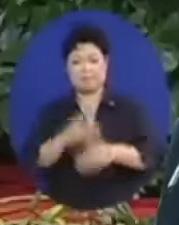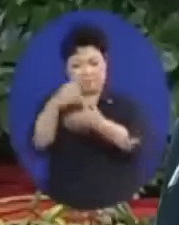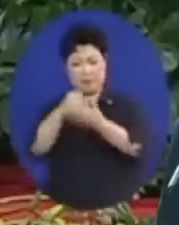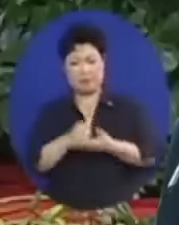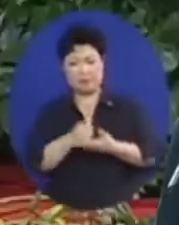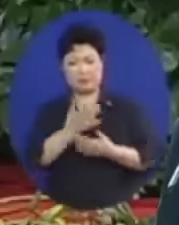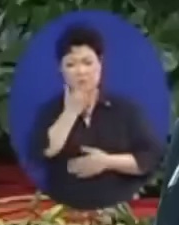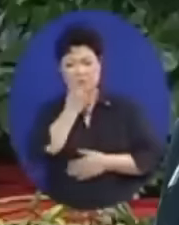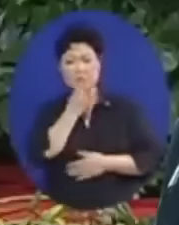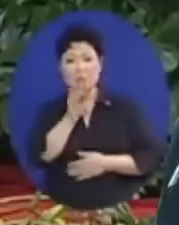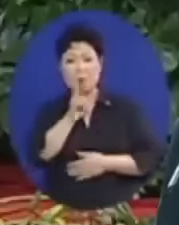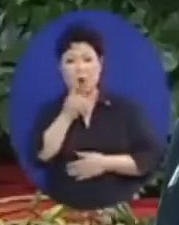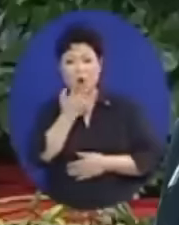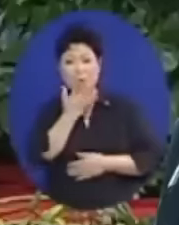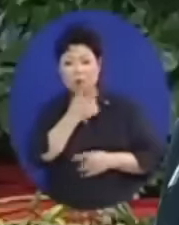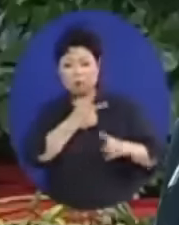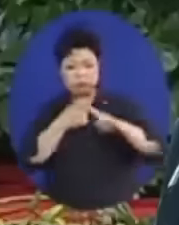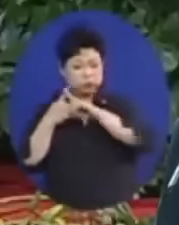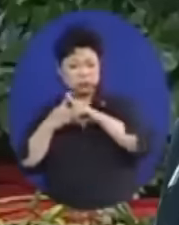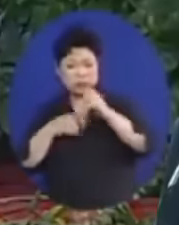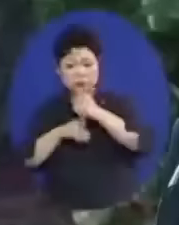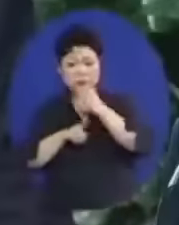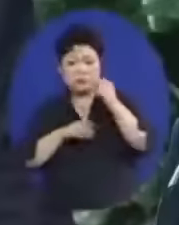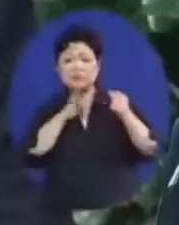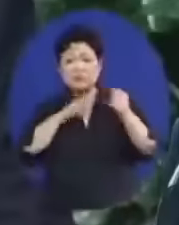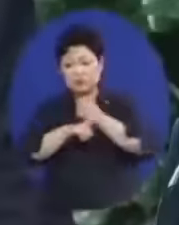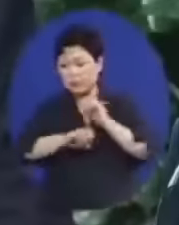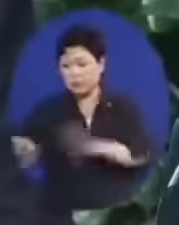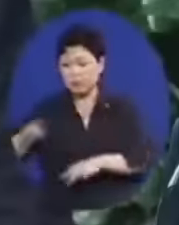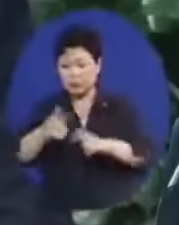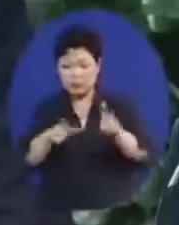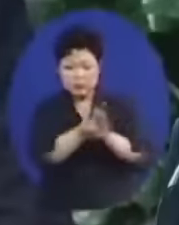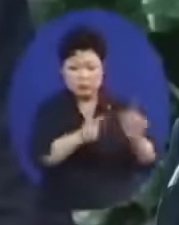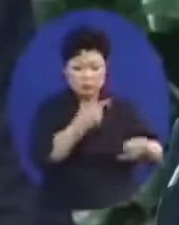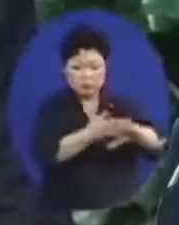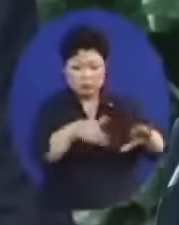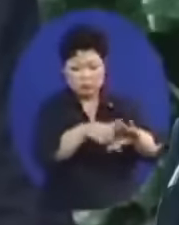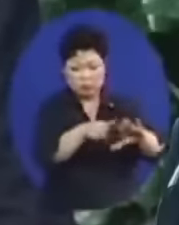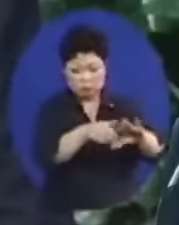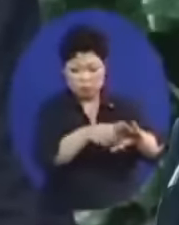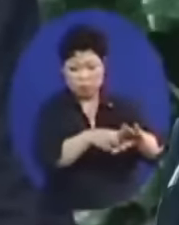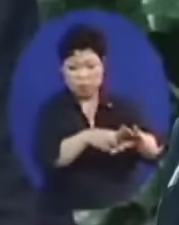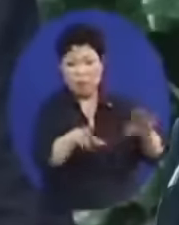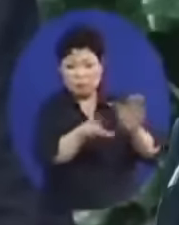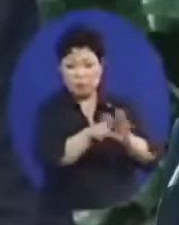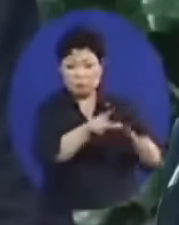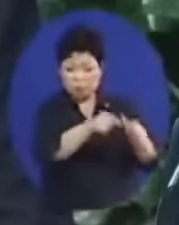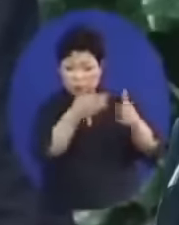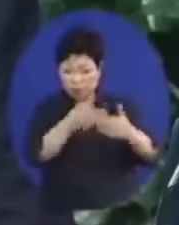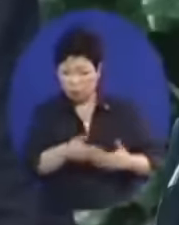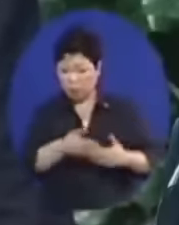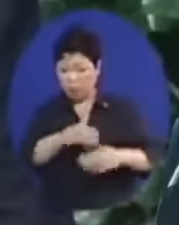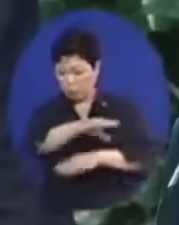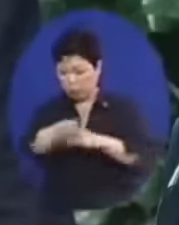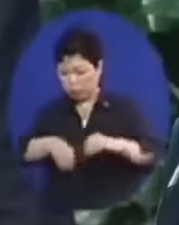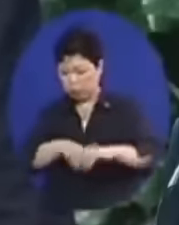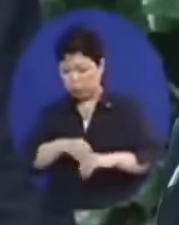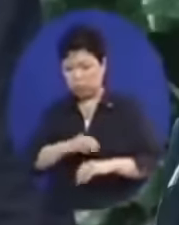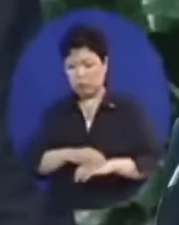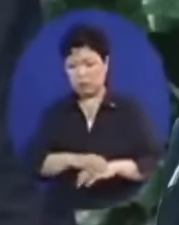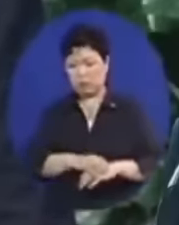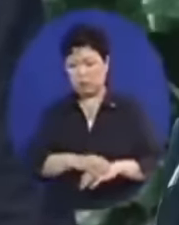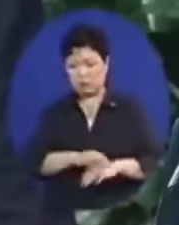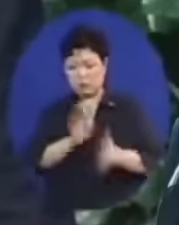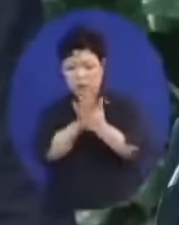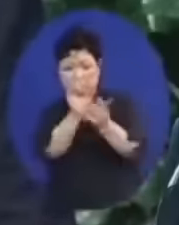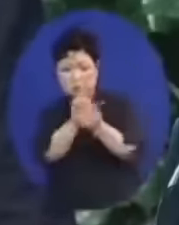받는다는 절대 진리를 버리고 예수를 안 믿었고 다른 종교를 믿어도 구원을 받을 수 있다는 상대적인